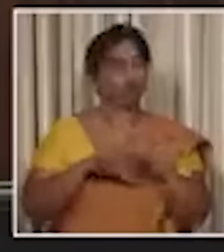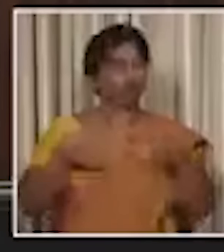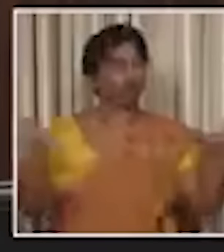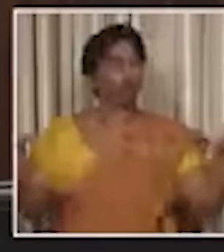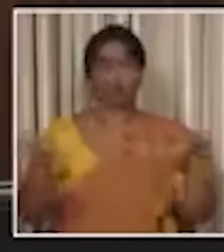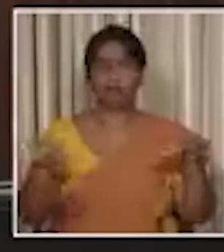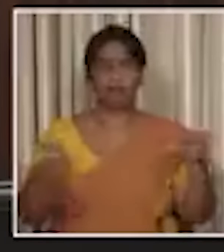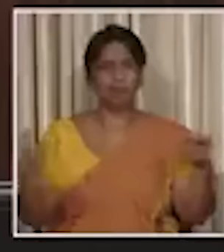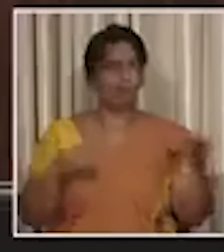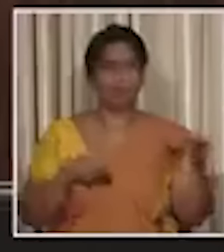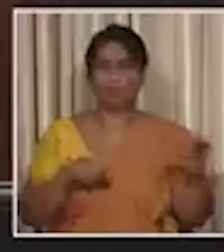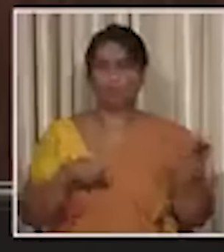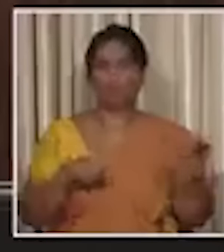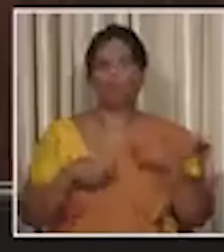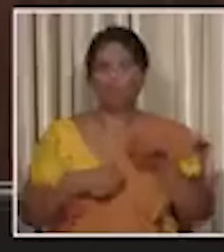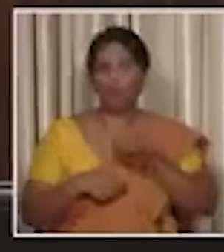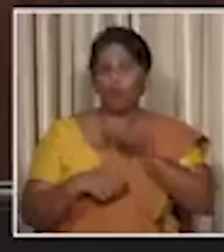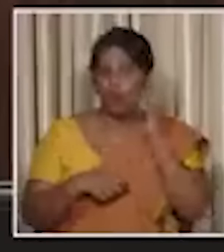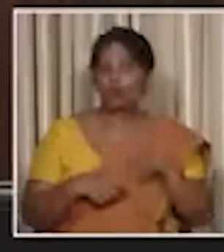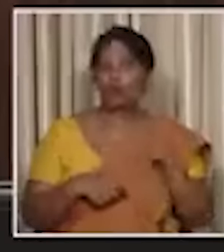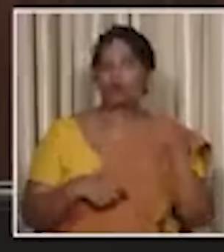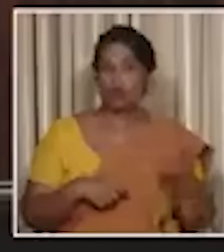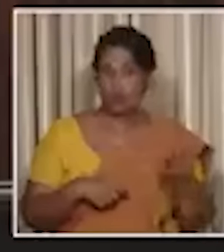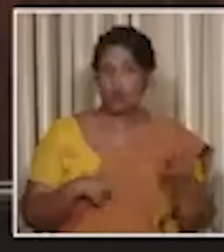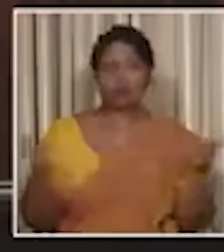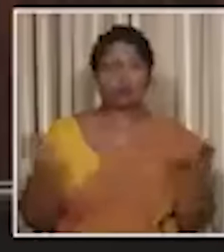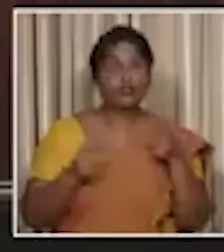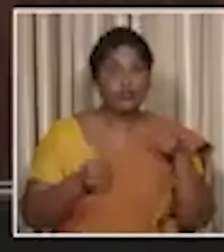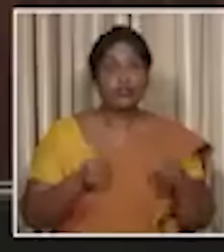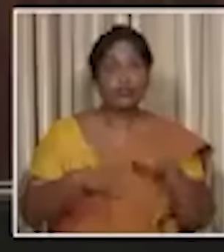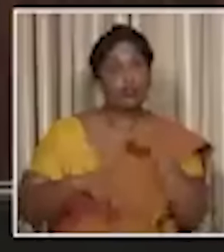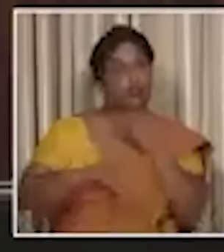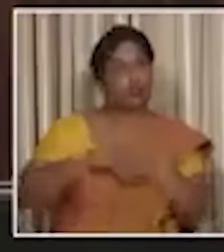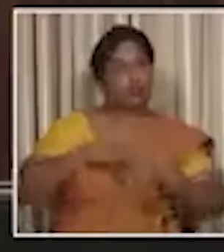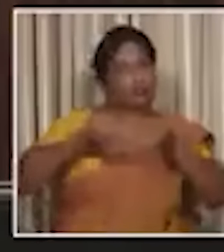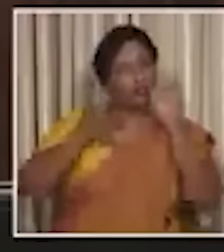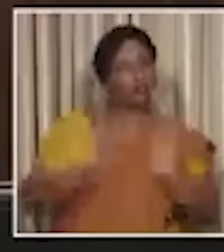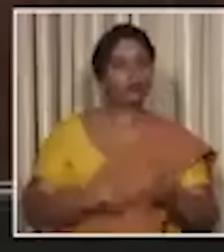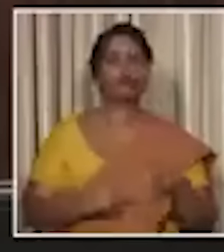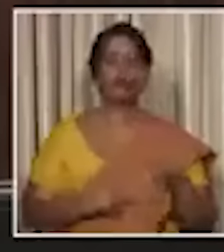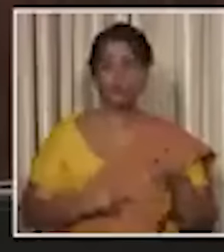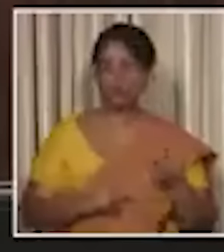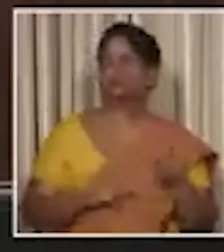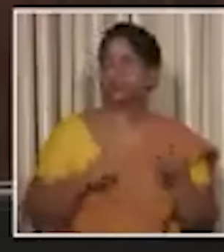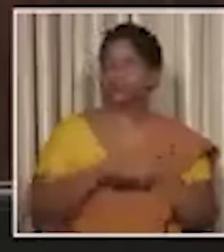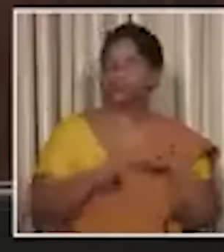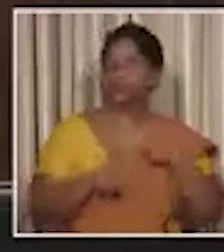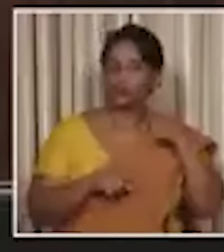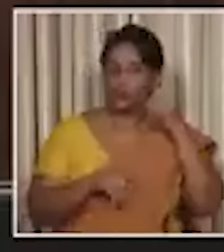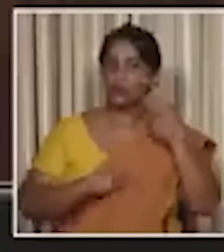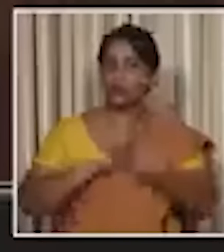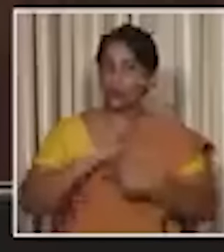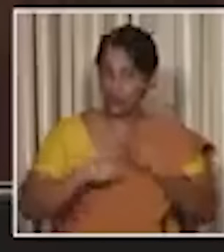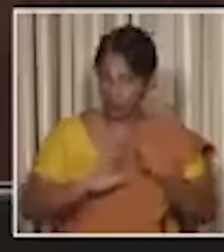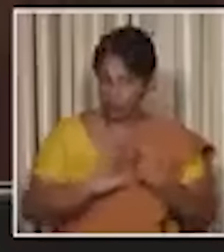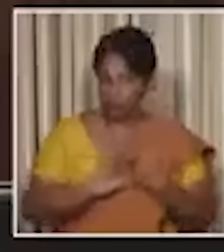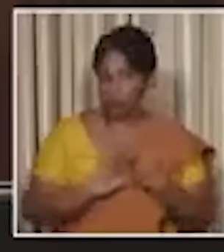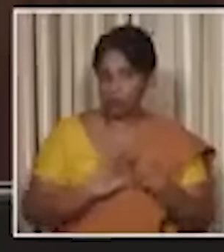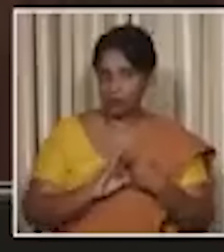சேவைகளால் மாத்திரமல்ல, சந்தையானது தொடர்ச்சியாக மேம்படுத்தப்படுவது, வளர்ச்சி அடைவது, புதுப்பிக்கப்படுவது சம்பிரதாய